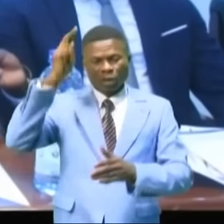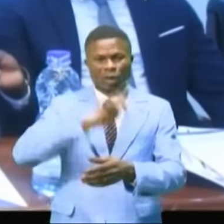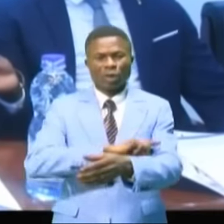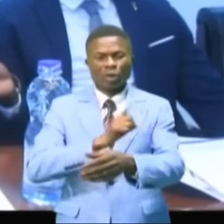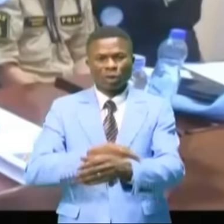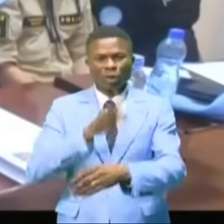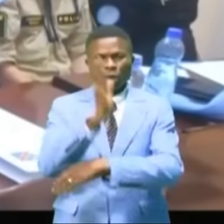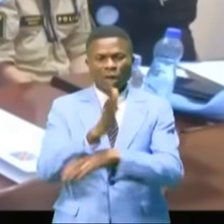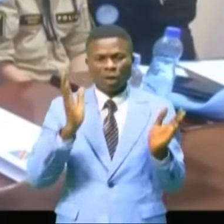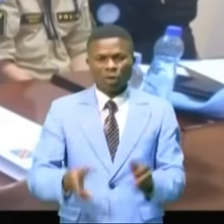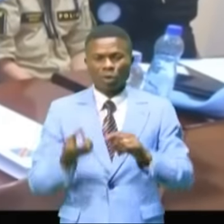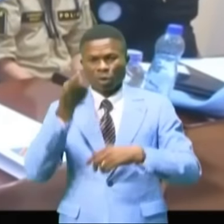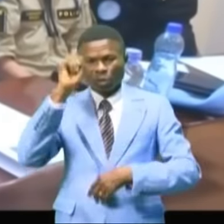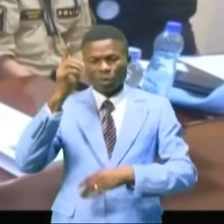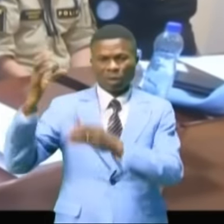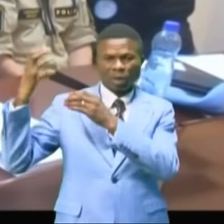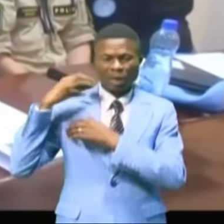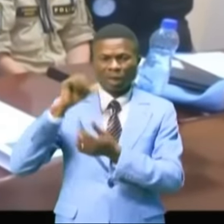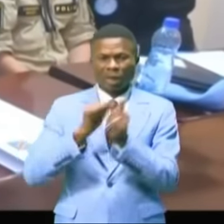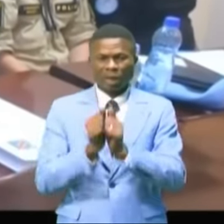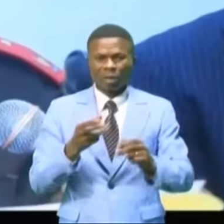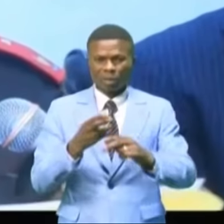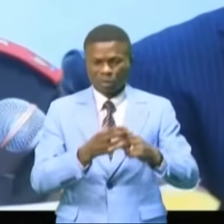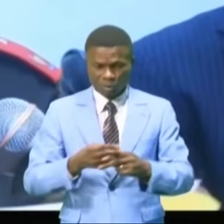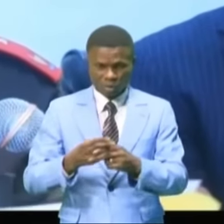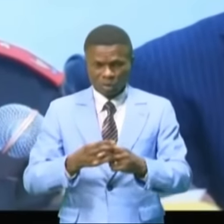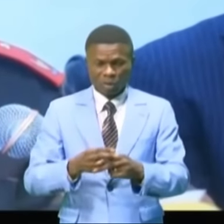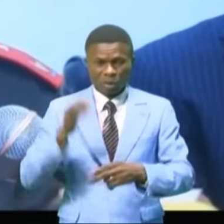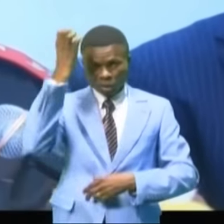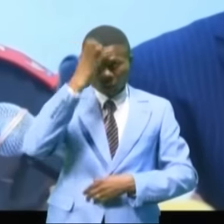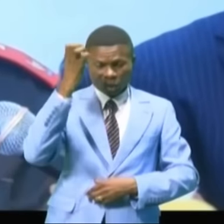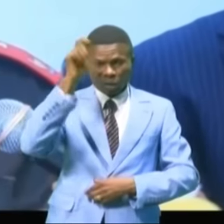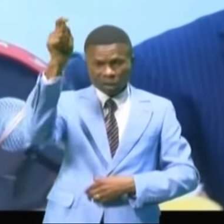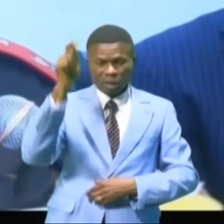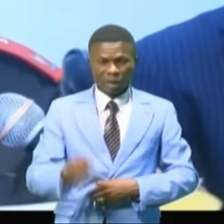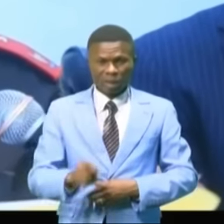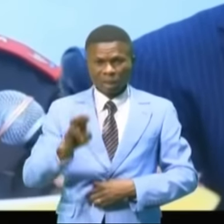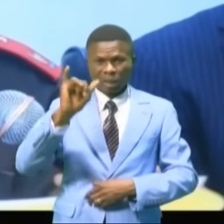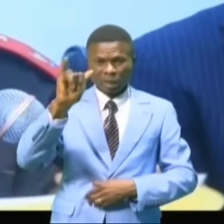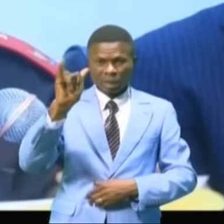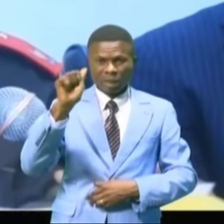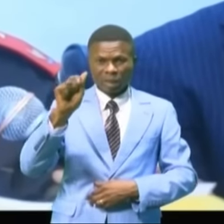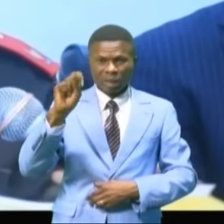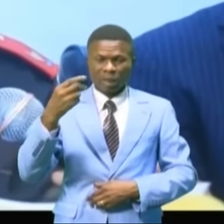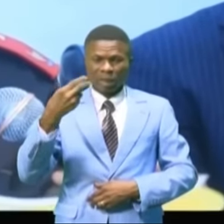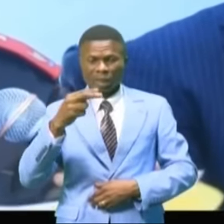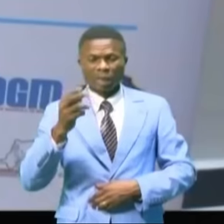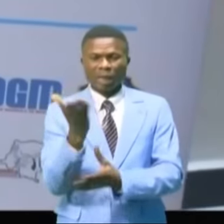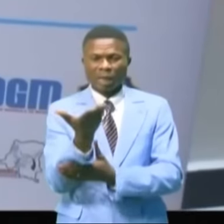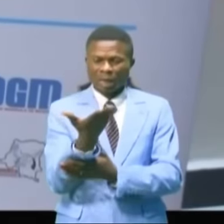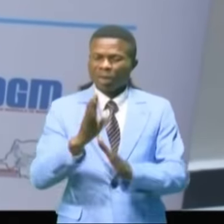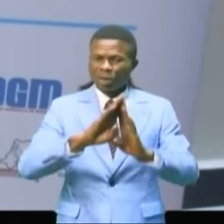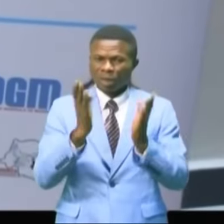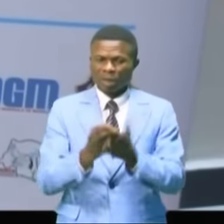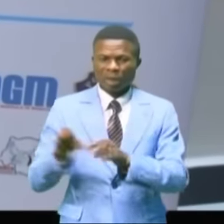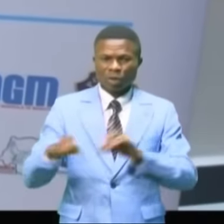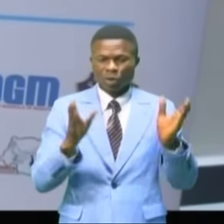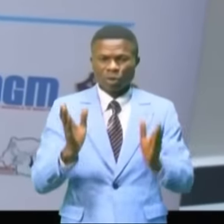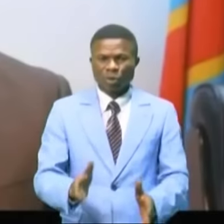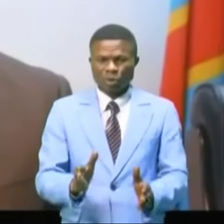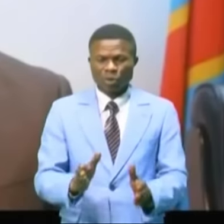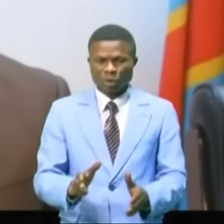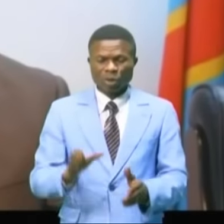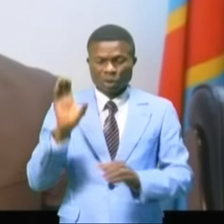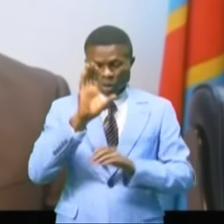conseiller principal en charge de questions sécuritaires, le général de brigade Yang Batene Dani a exhorté tous les acteurs dans la conjugaison